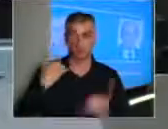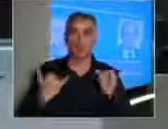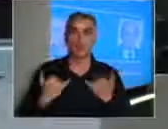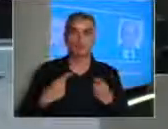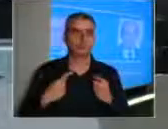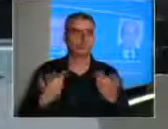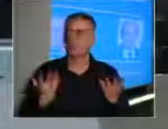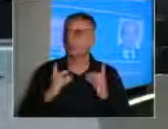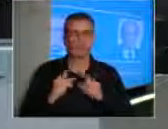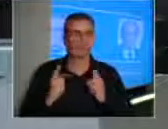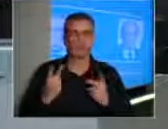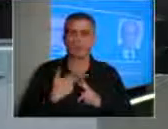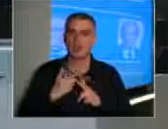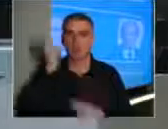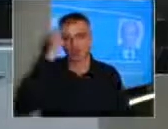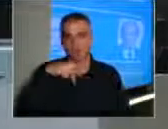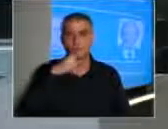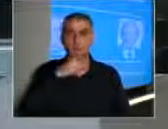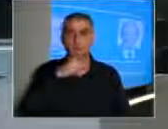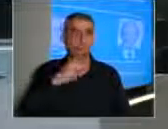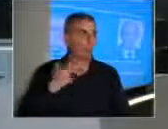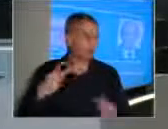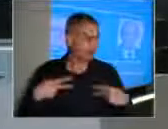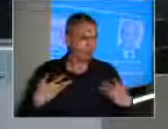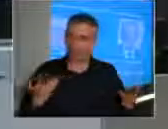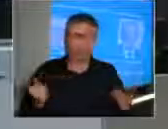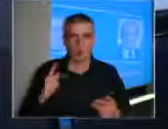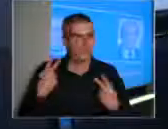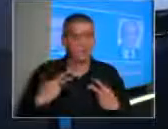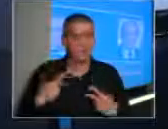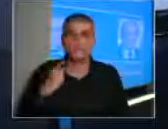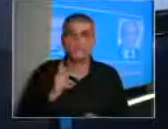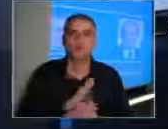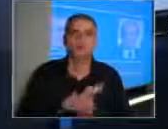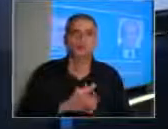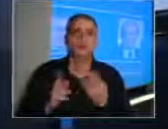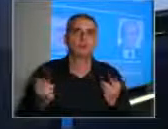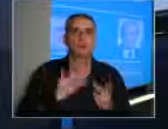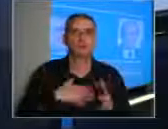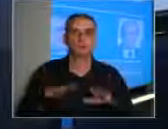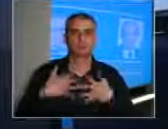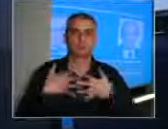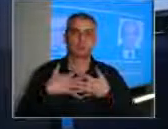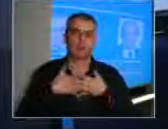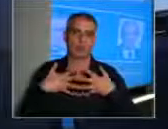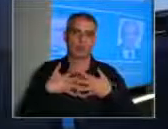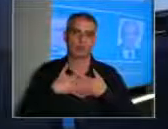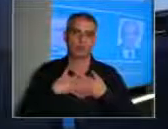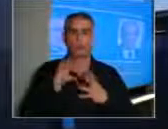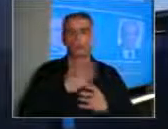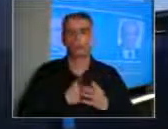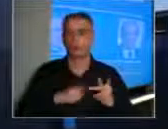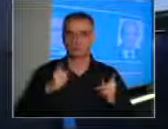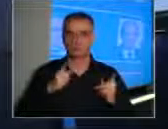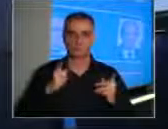האלו, אין דרך אחרת חוץ מלהבין שהוא... פחד. לא פחד, הוא פשוט מחפש ממשלת אחדות. הוא רוצה